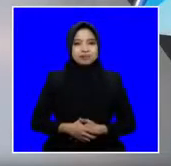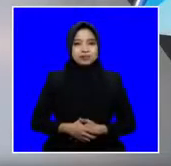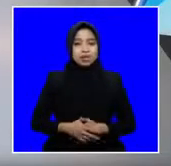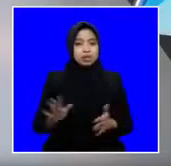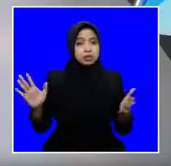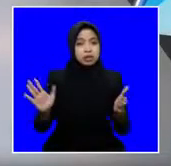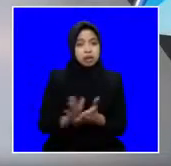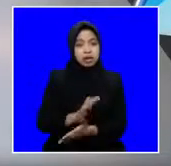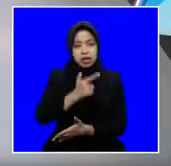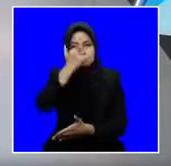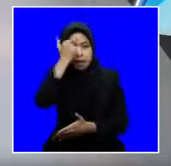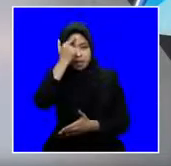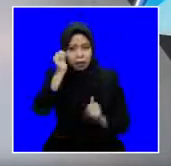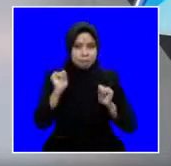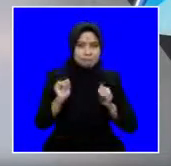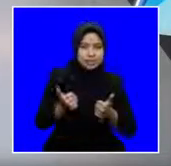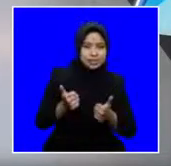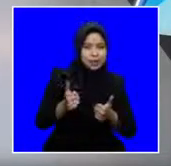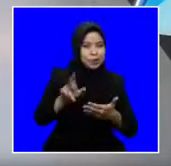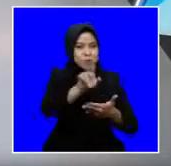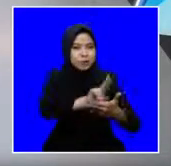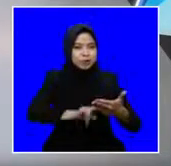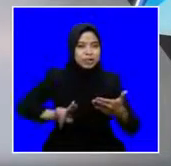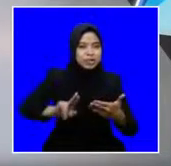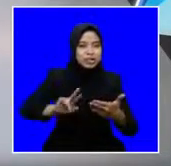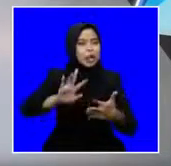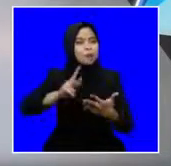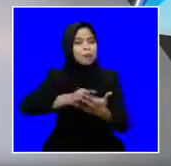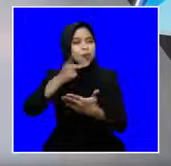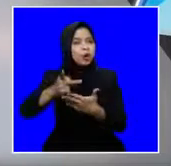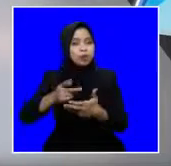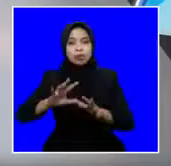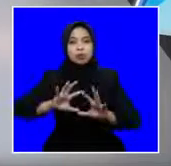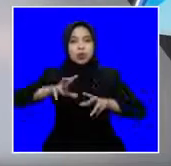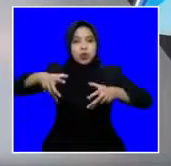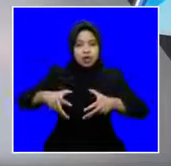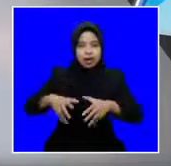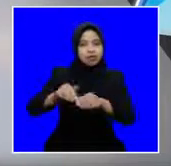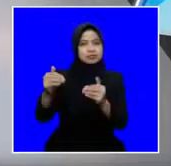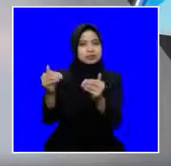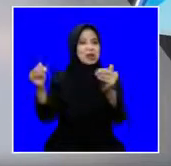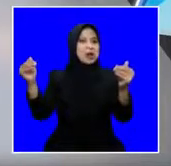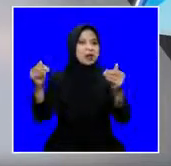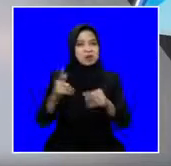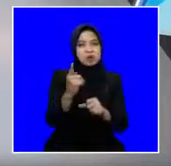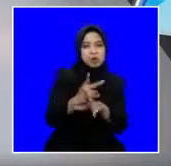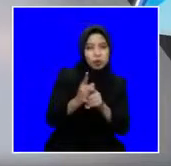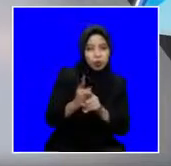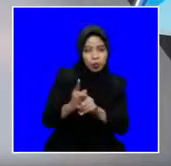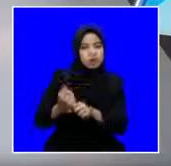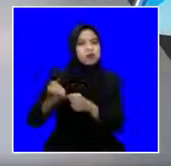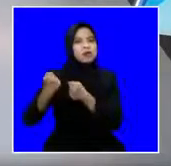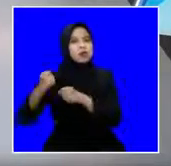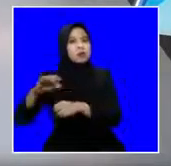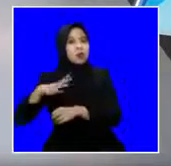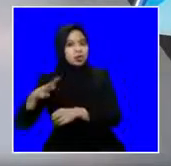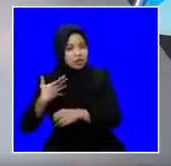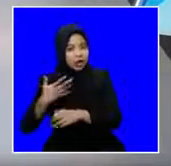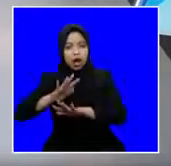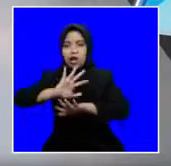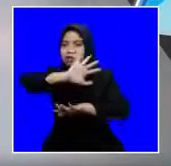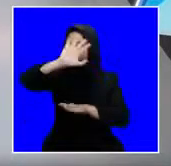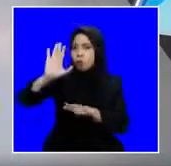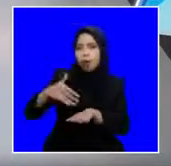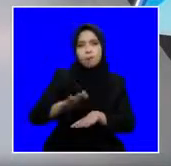luasnya kesempatan untuk mengenyam pendidikan tinggi di kampus dan program berkelas dunia, peserta didik, guru, dan tenaga kependidikan serta para